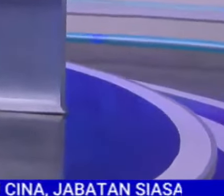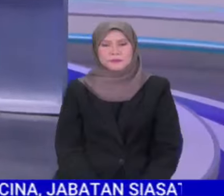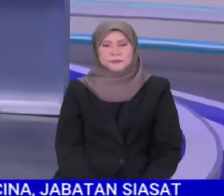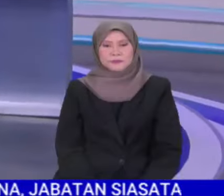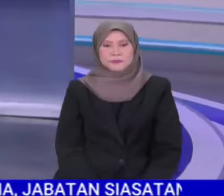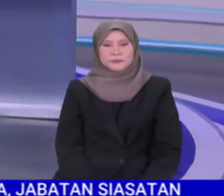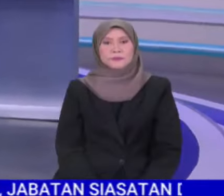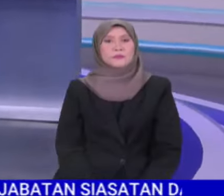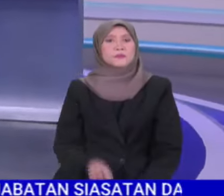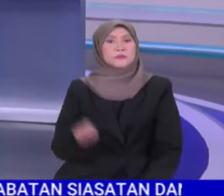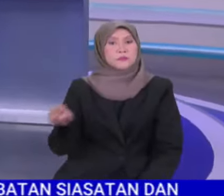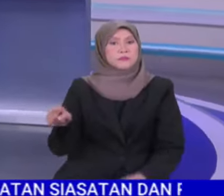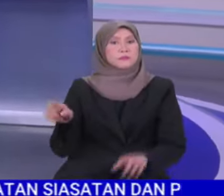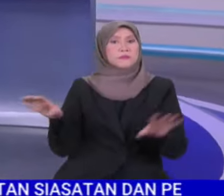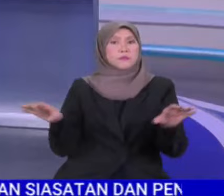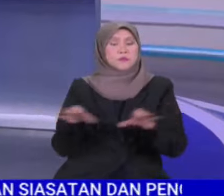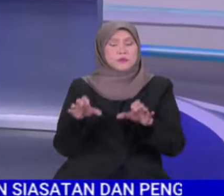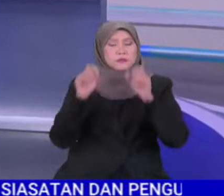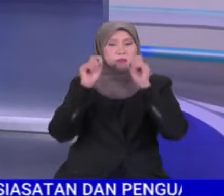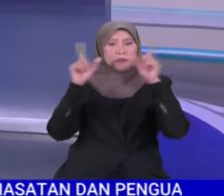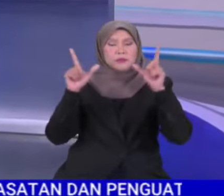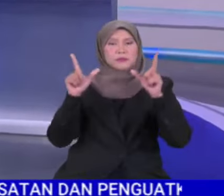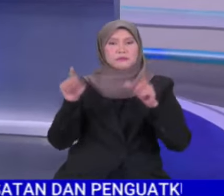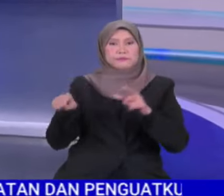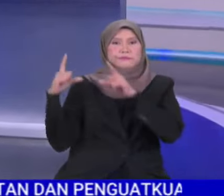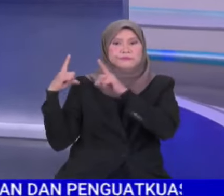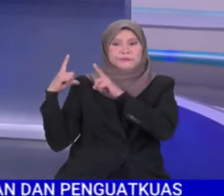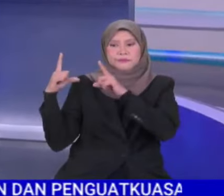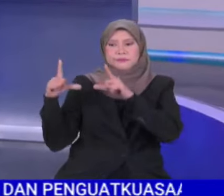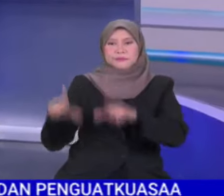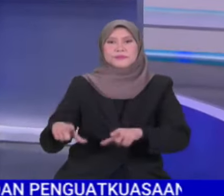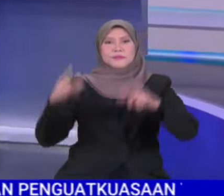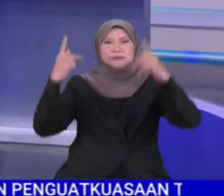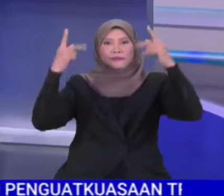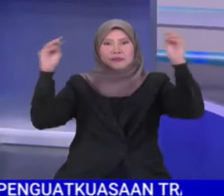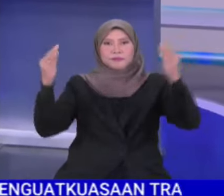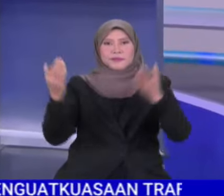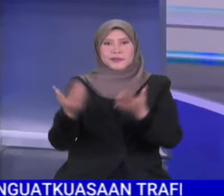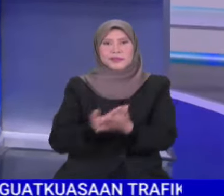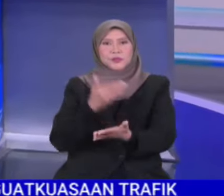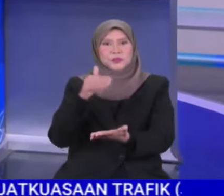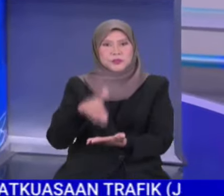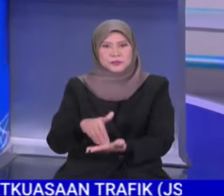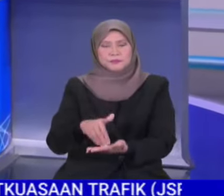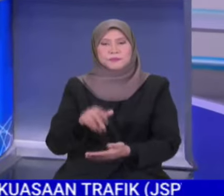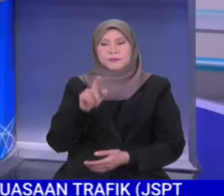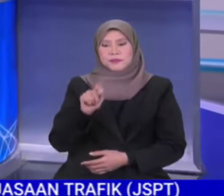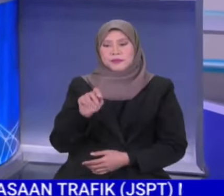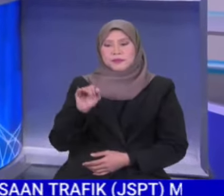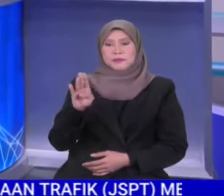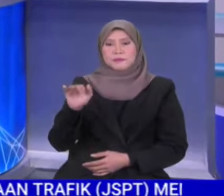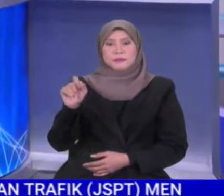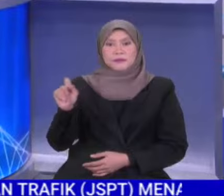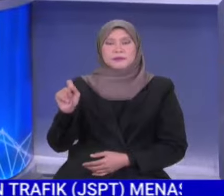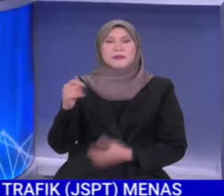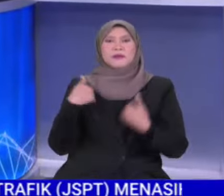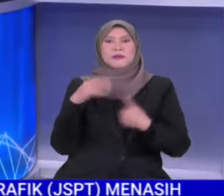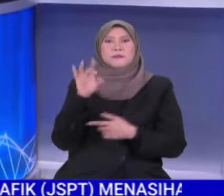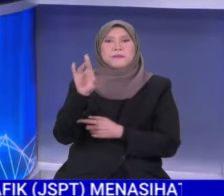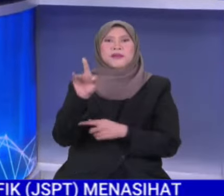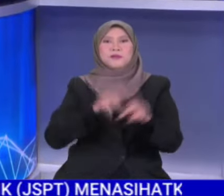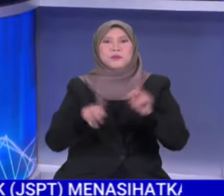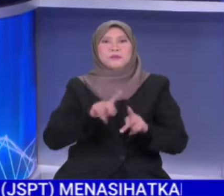Jacinda Ardern membuat kejutan apabila mengumumkan meletak jawatan Perdana Menteri New Zealand. Di Tibet pula, sekurang-kurangnya 8